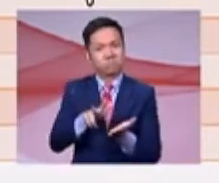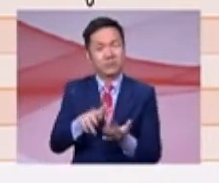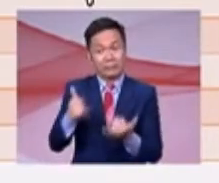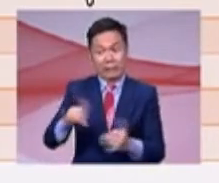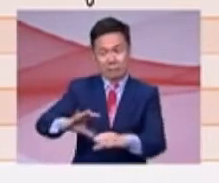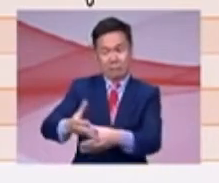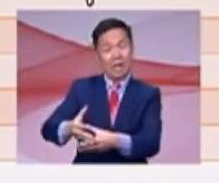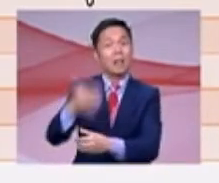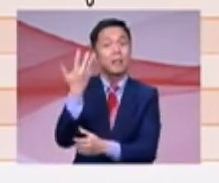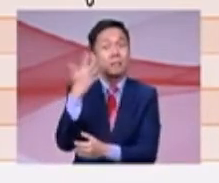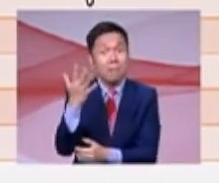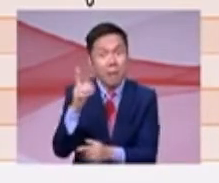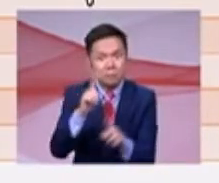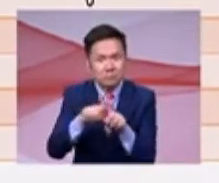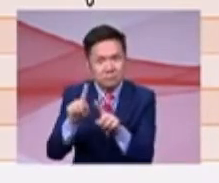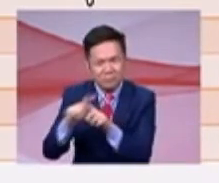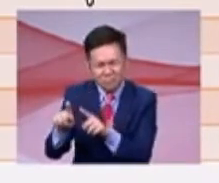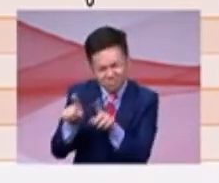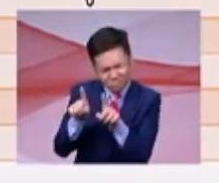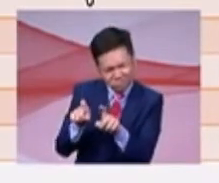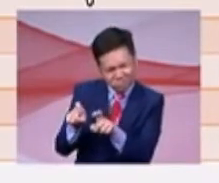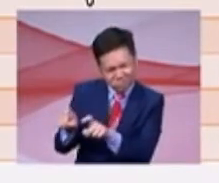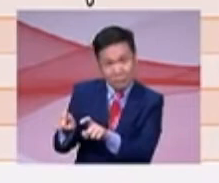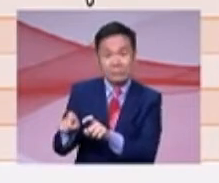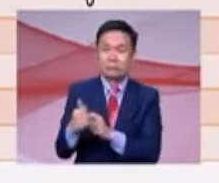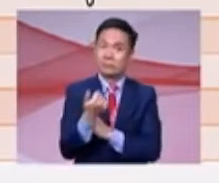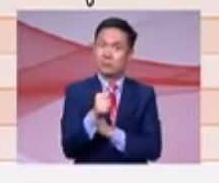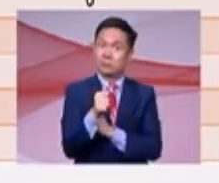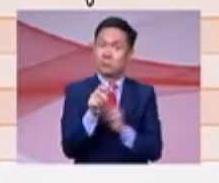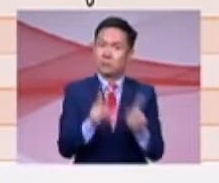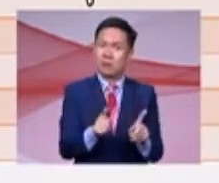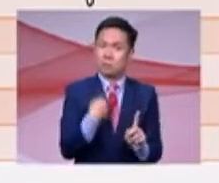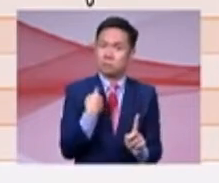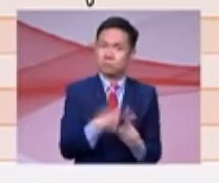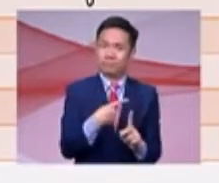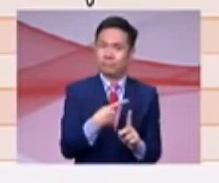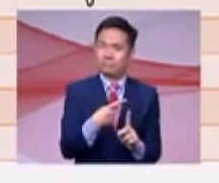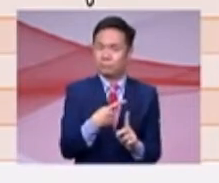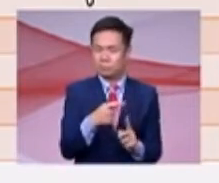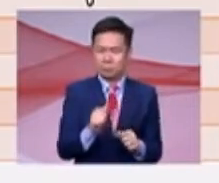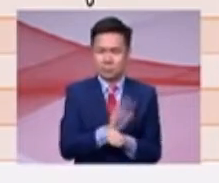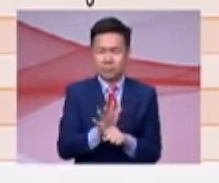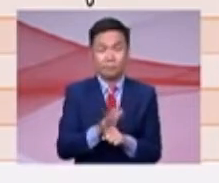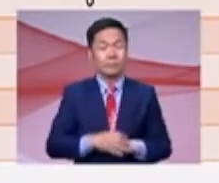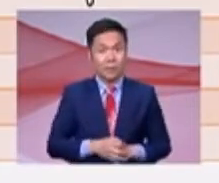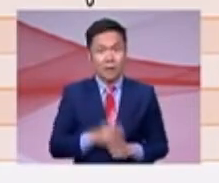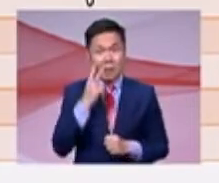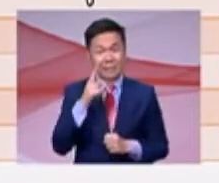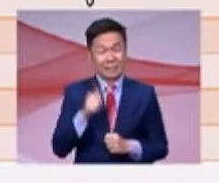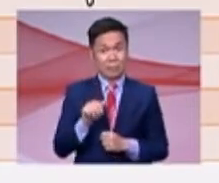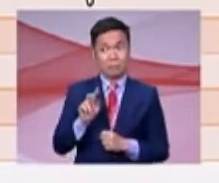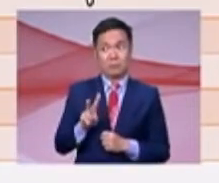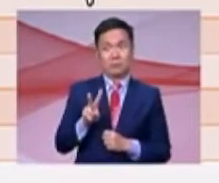jalankan 15 sampel, 10 sampel adalah positif. Jadi setakat ni kluster ni menjangkiti